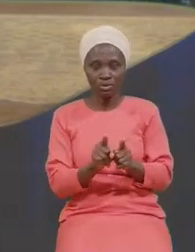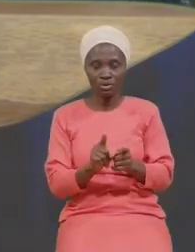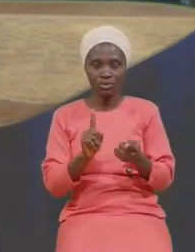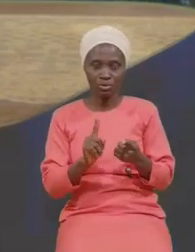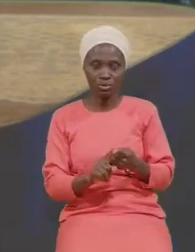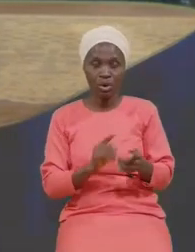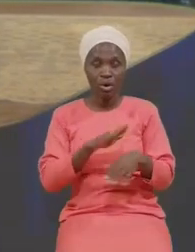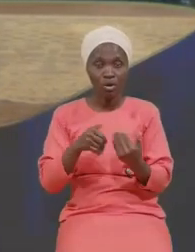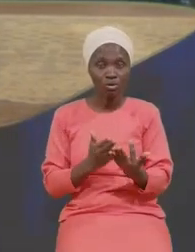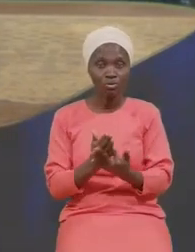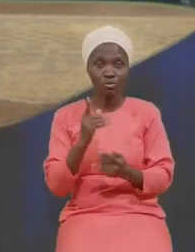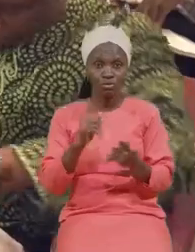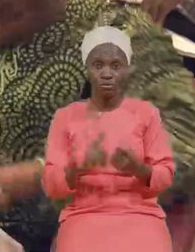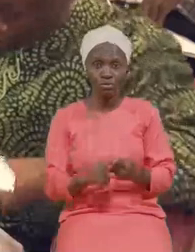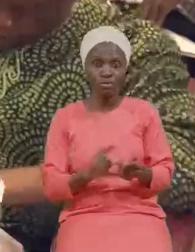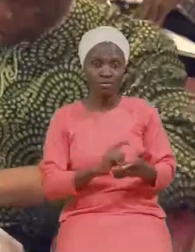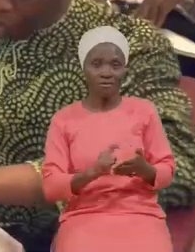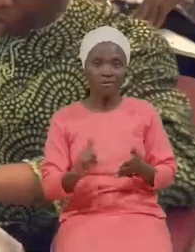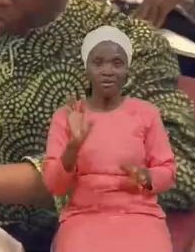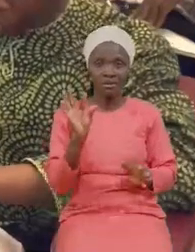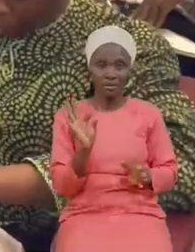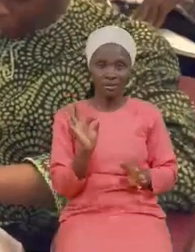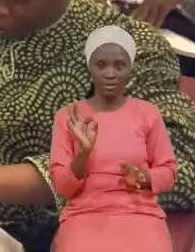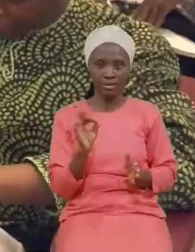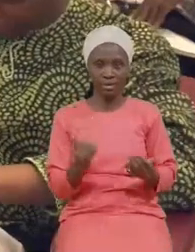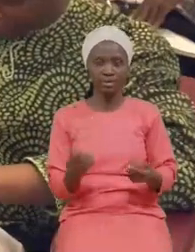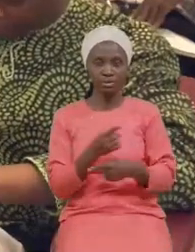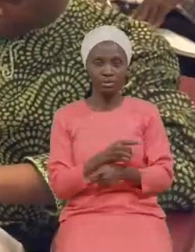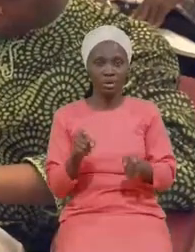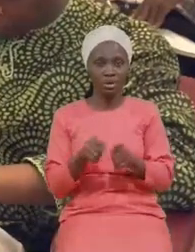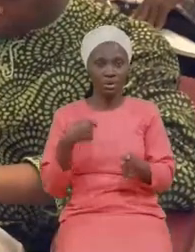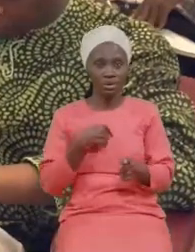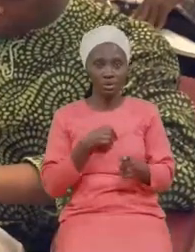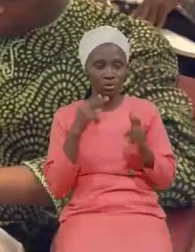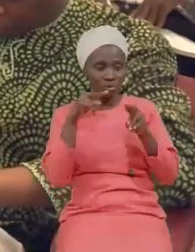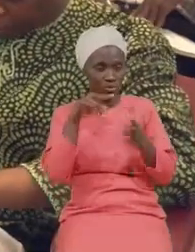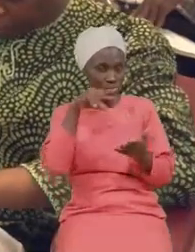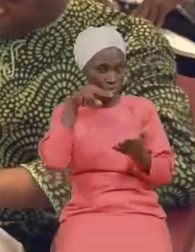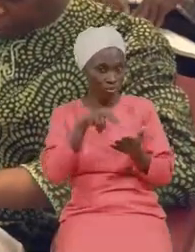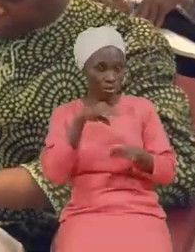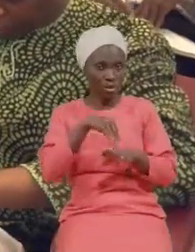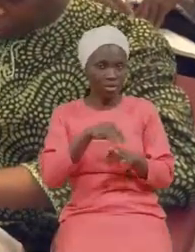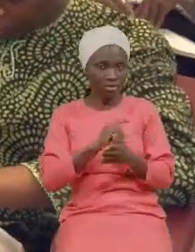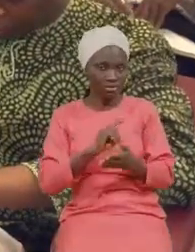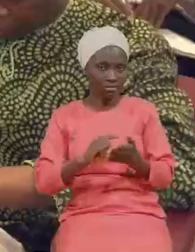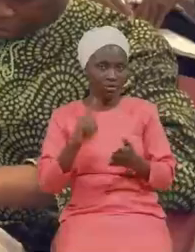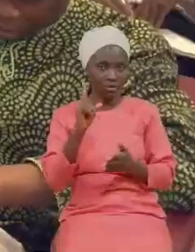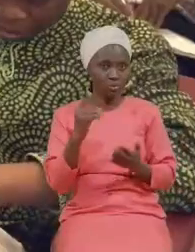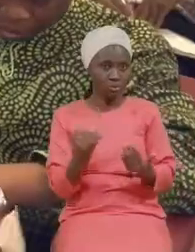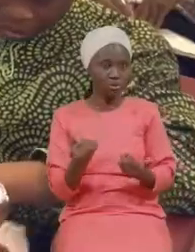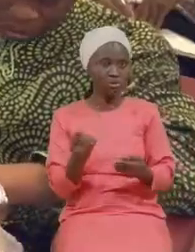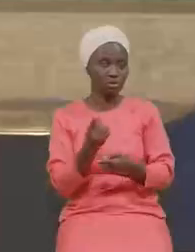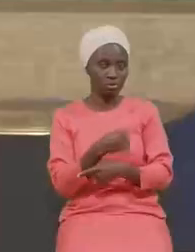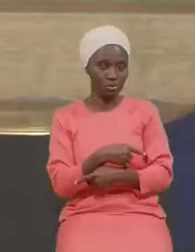jusqu'au verset 9 aujourd'hui comme nous voit le verset 1 ce soir je vous parle